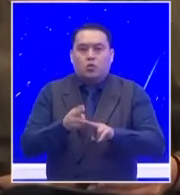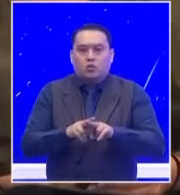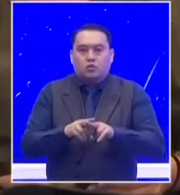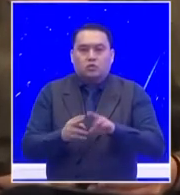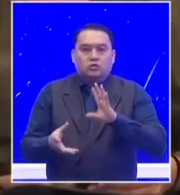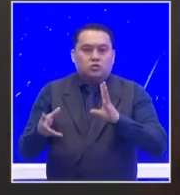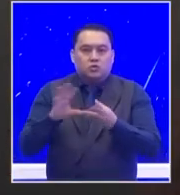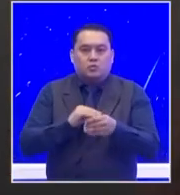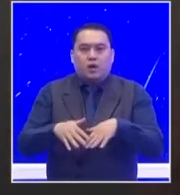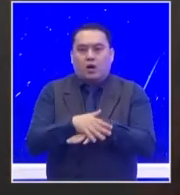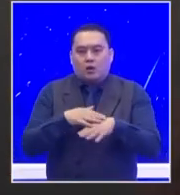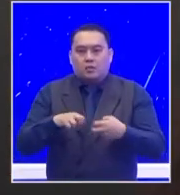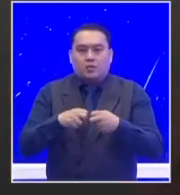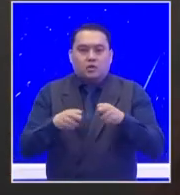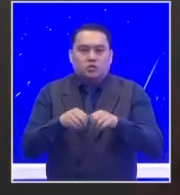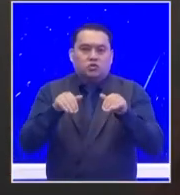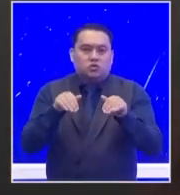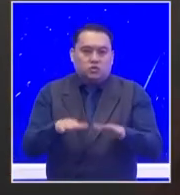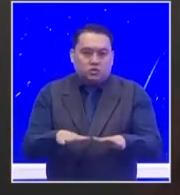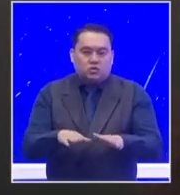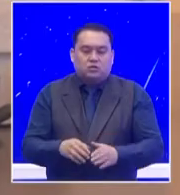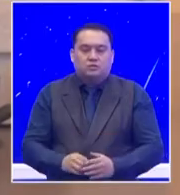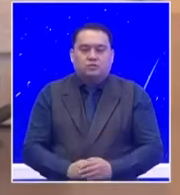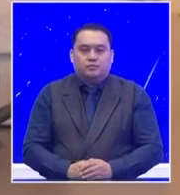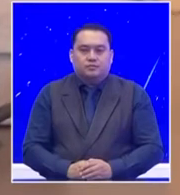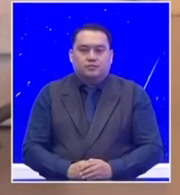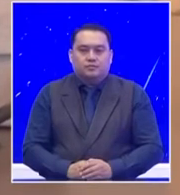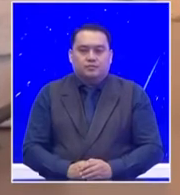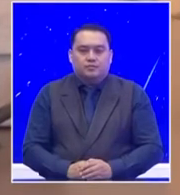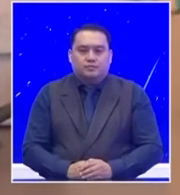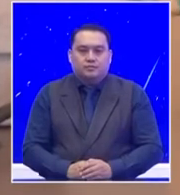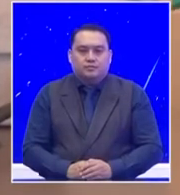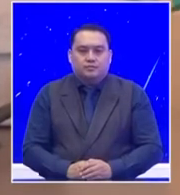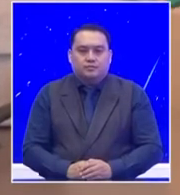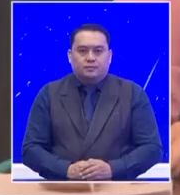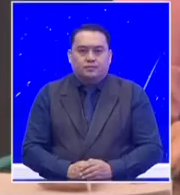жалпы халықтық мәселені шешуге баршаны бірігіп атсалысуға шақырды.